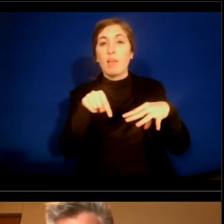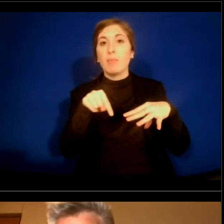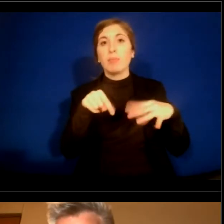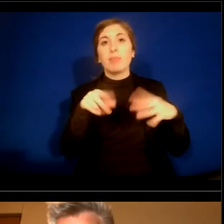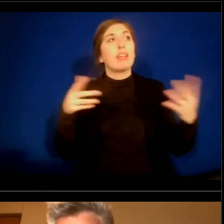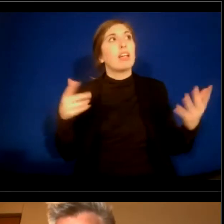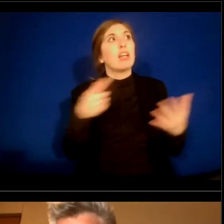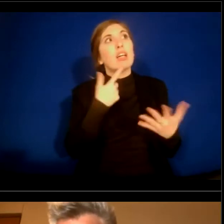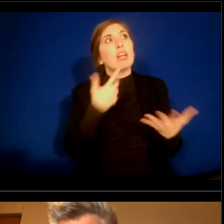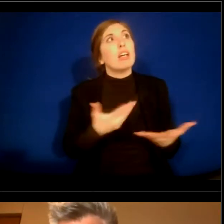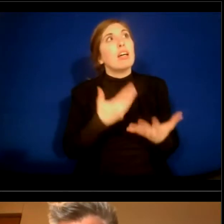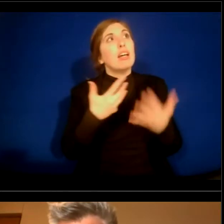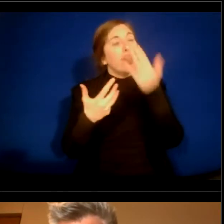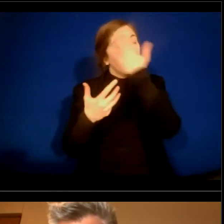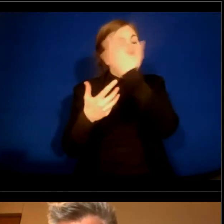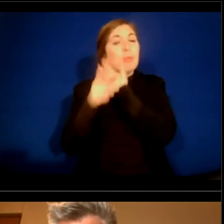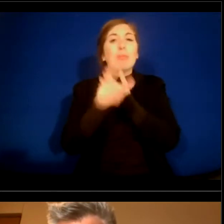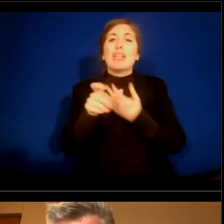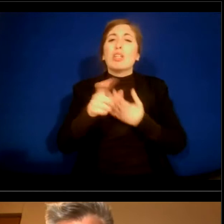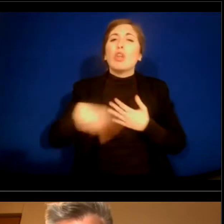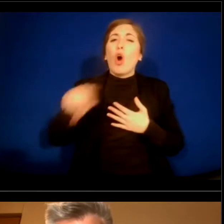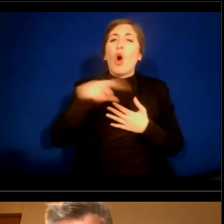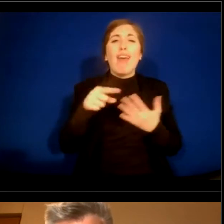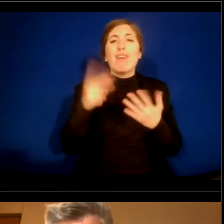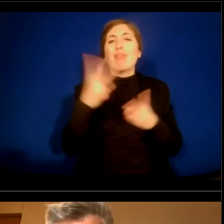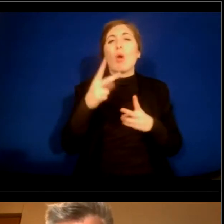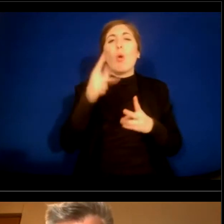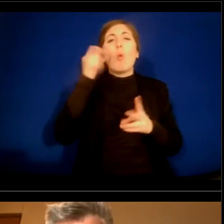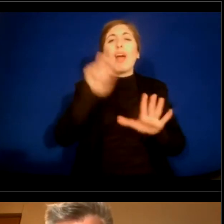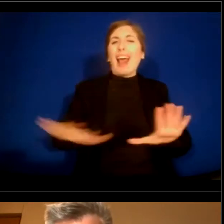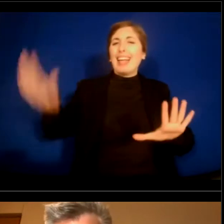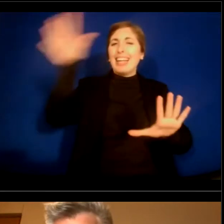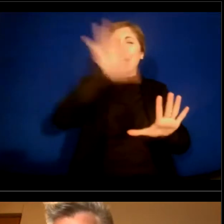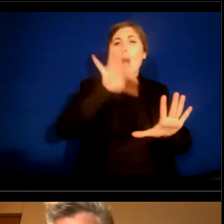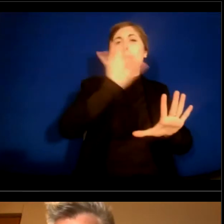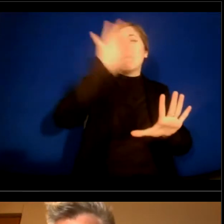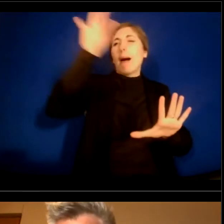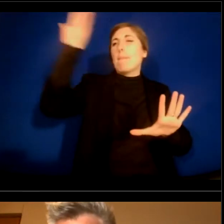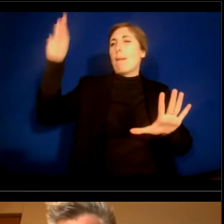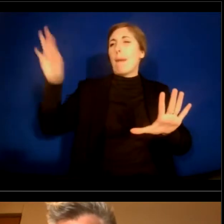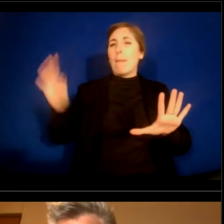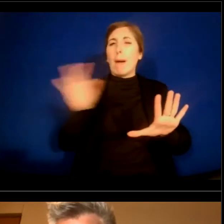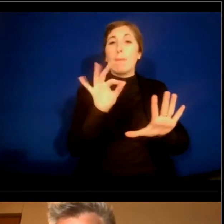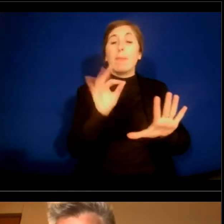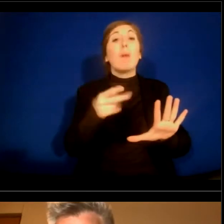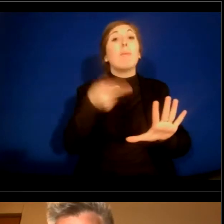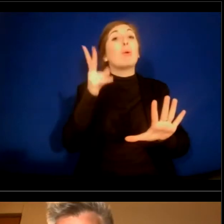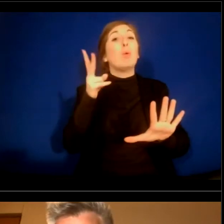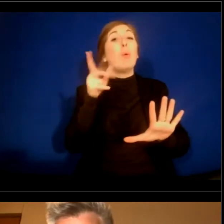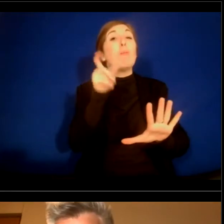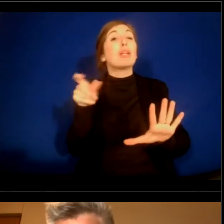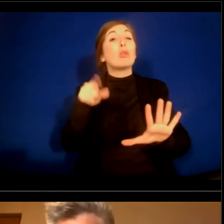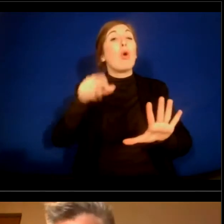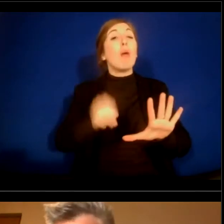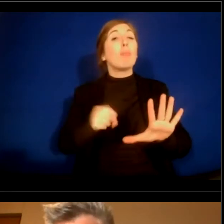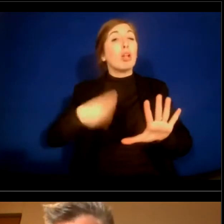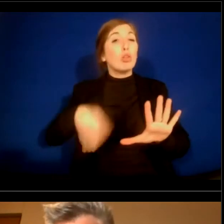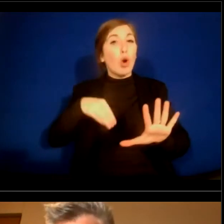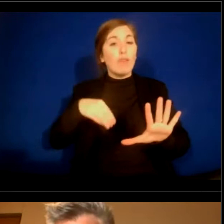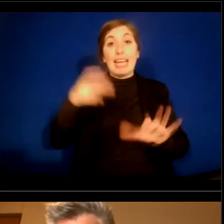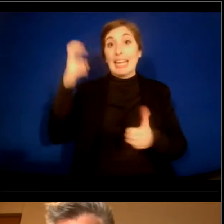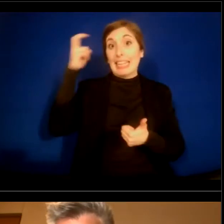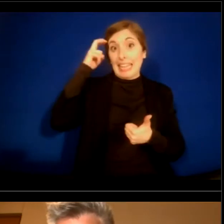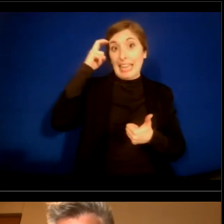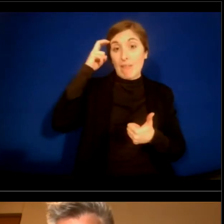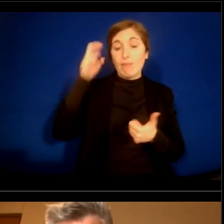Come dire, che vivono in tanti luoghi dell'Ucraina, soprattutto l'area di Kiev e l'area di Leopoli,